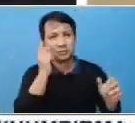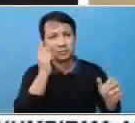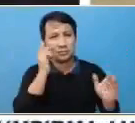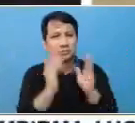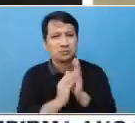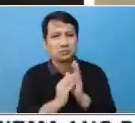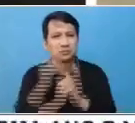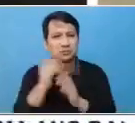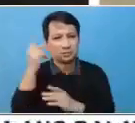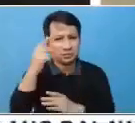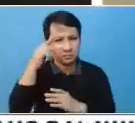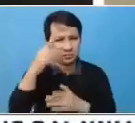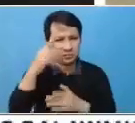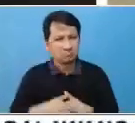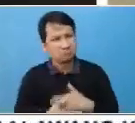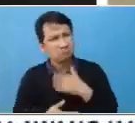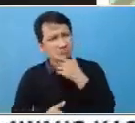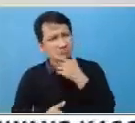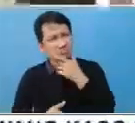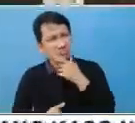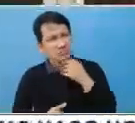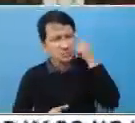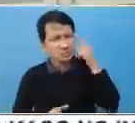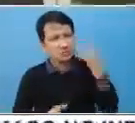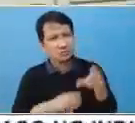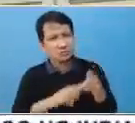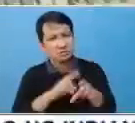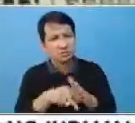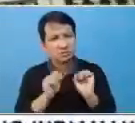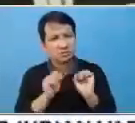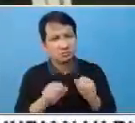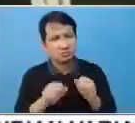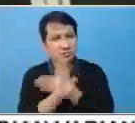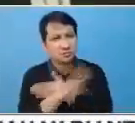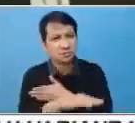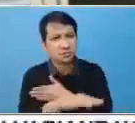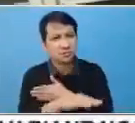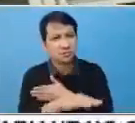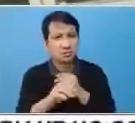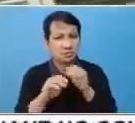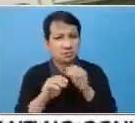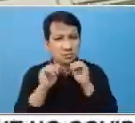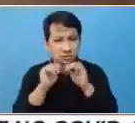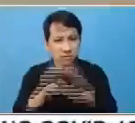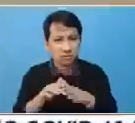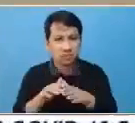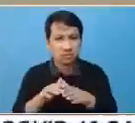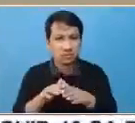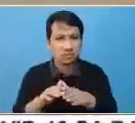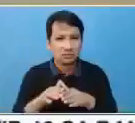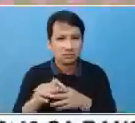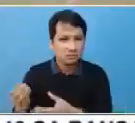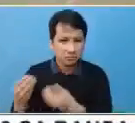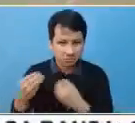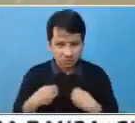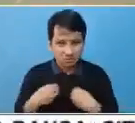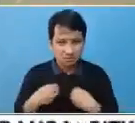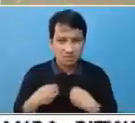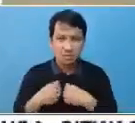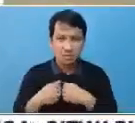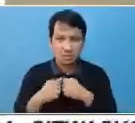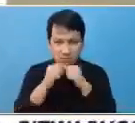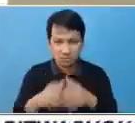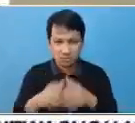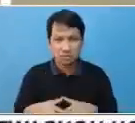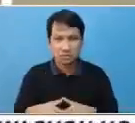sa kolehiyo si Yorme sa pamantasan ng lungsod ng Maynila. Bago siya naglingkod